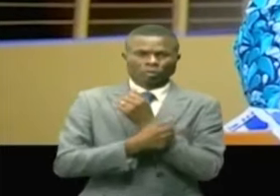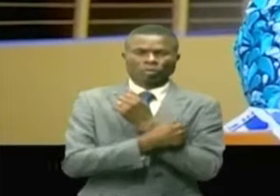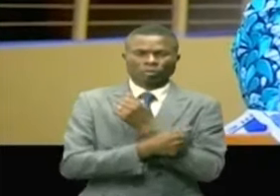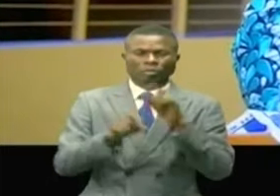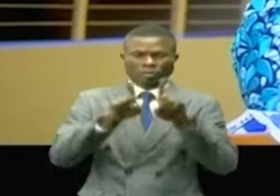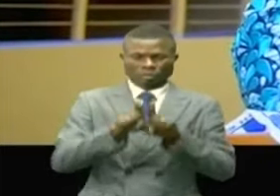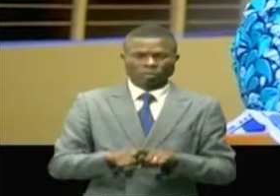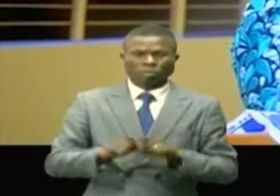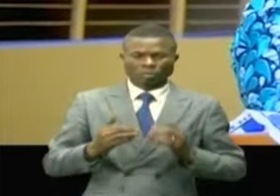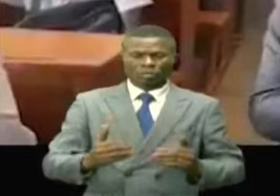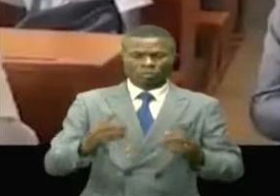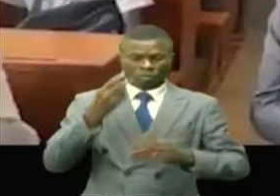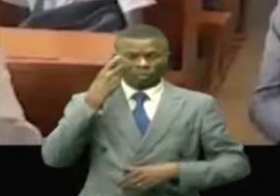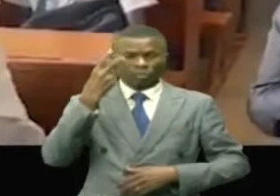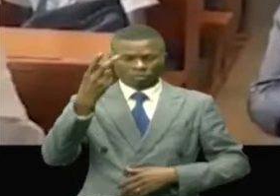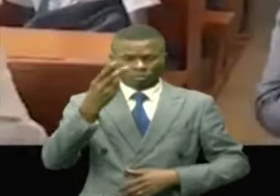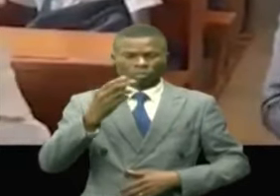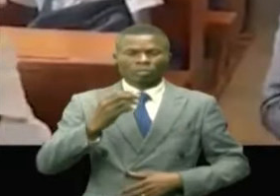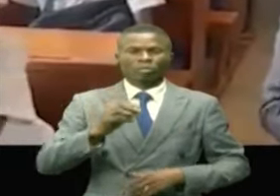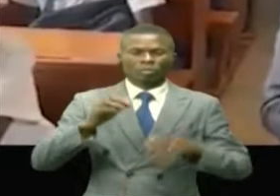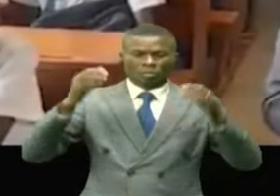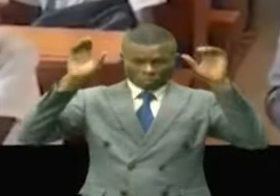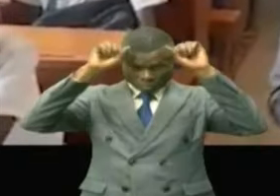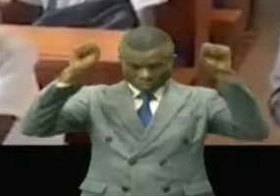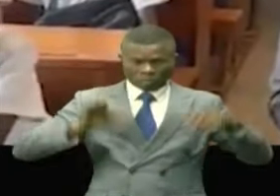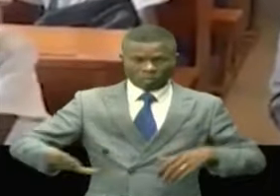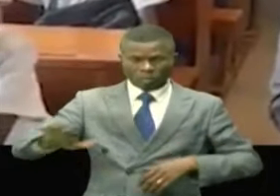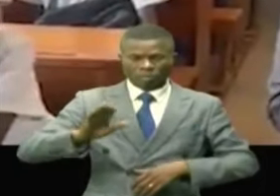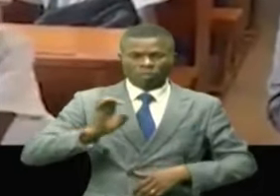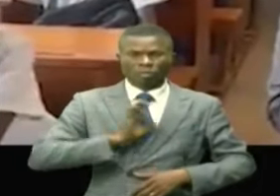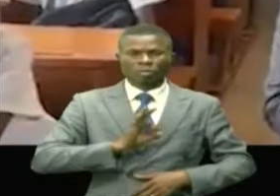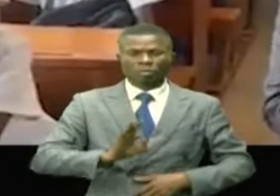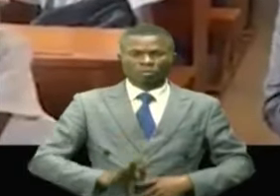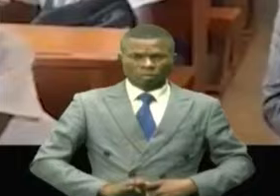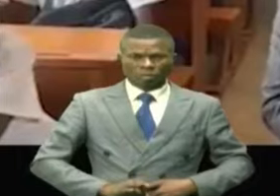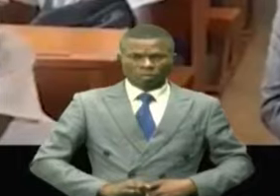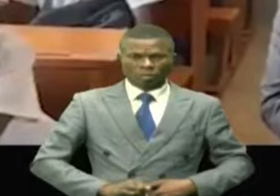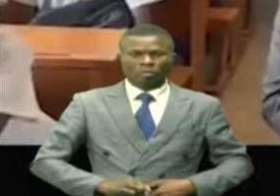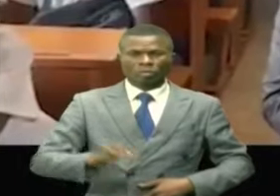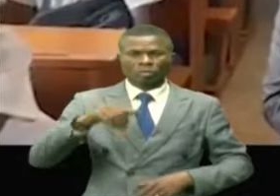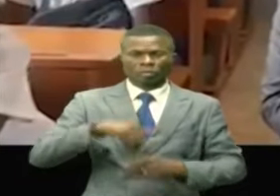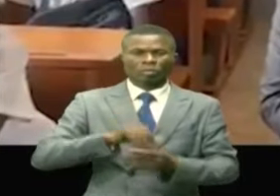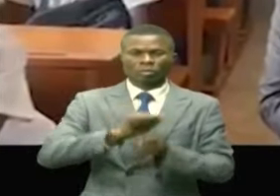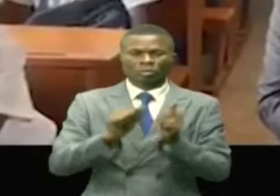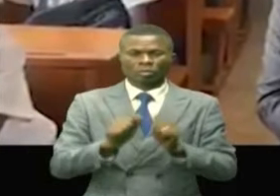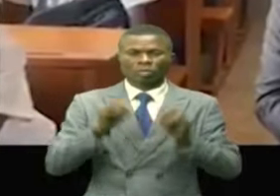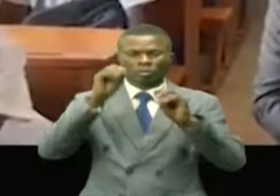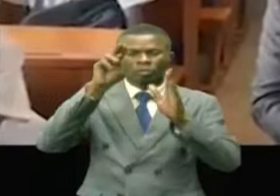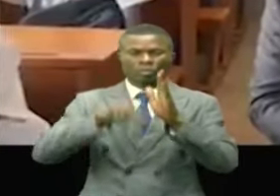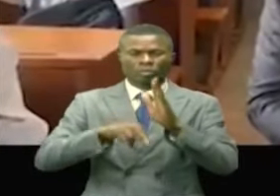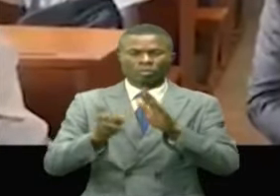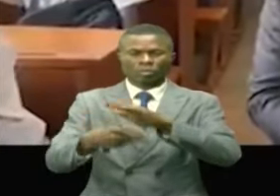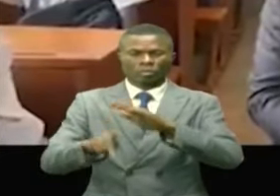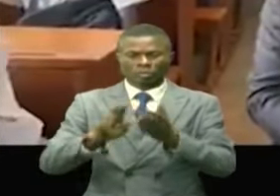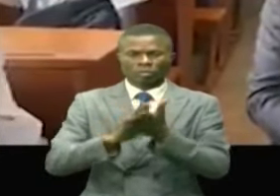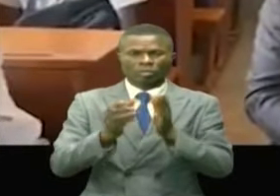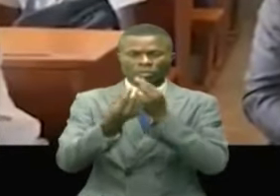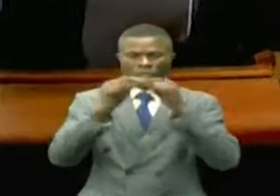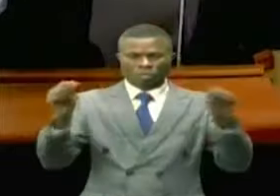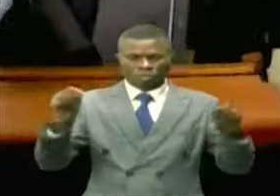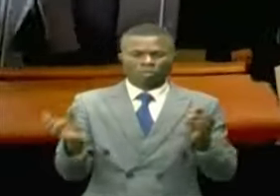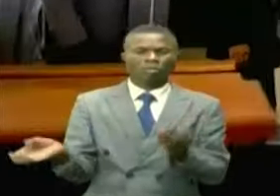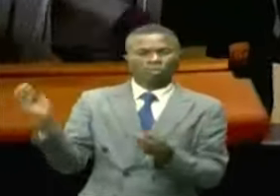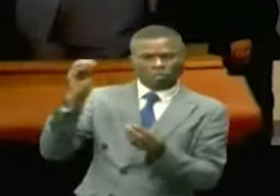poursuivre la vision du chef de l'État Félix antoineekedi en ce qui concerne la gratuité de l'enseignement en